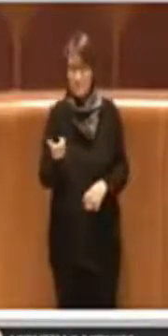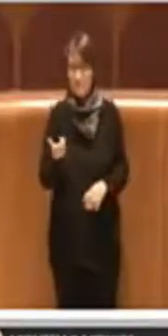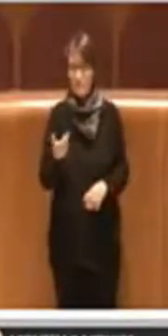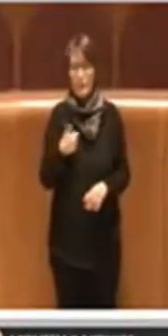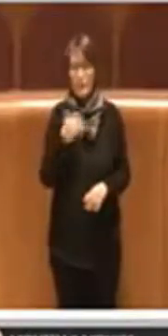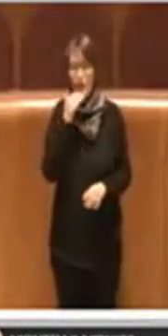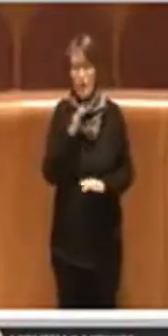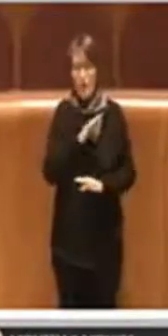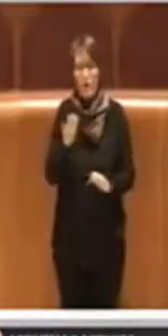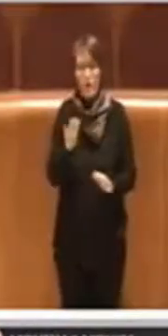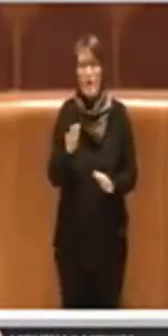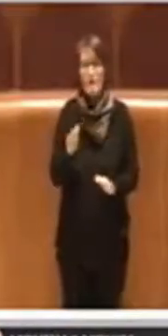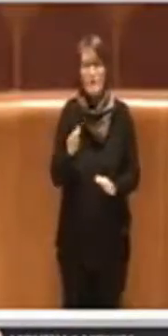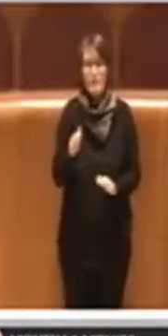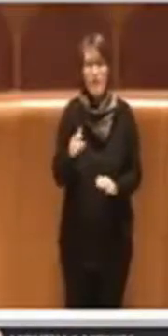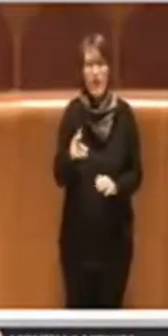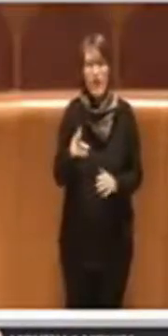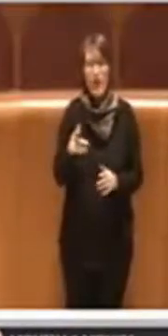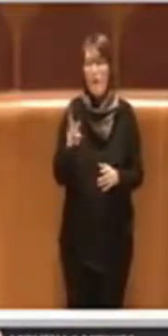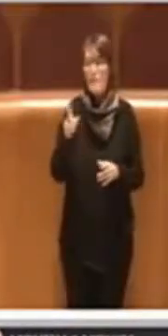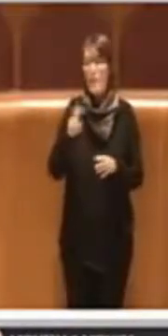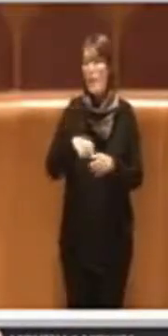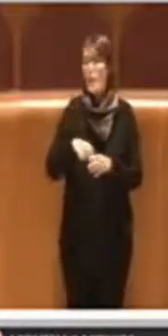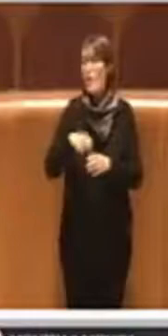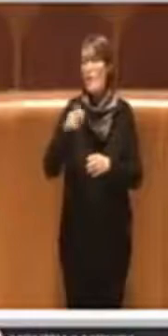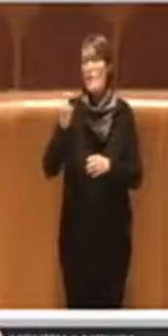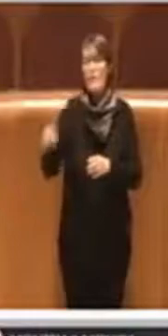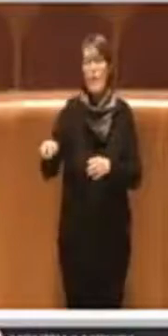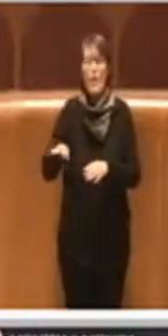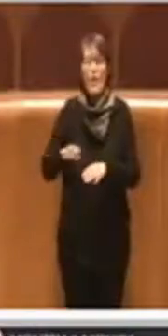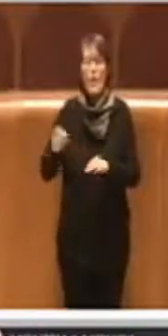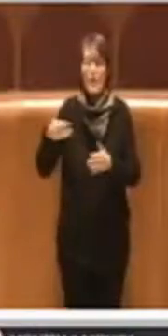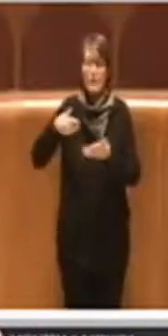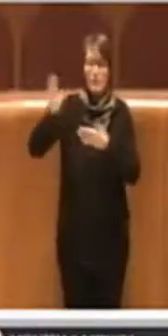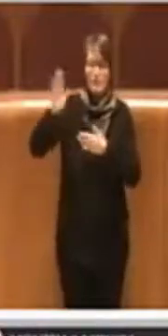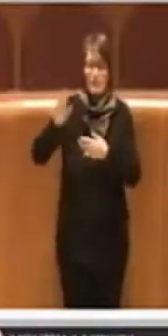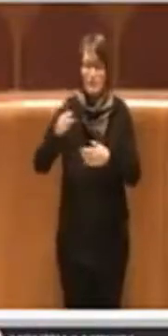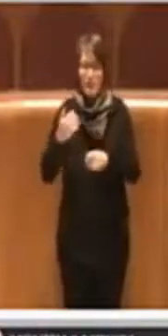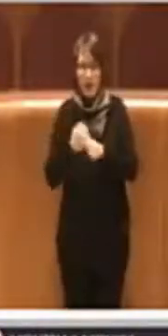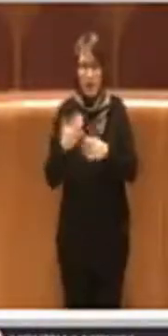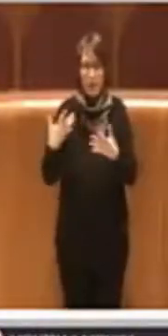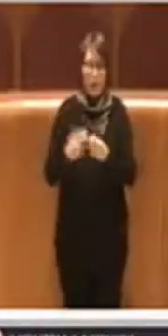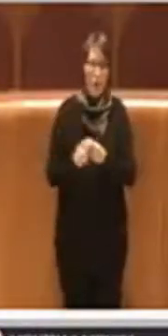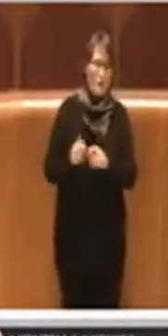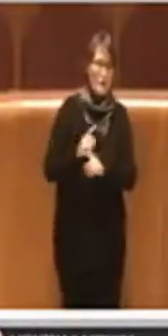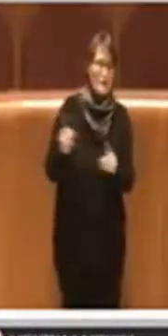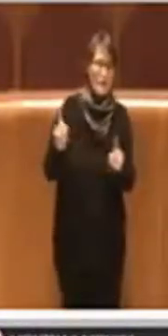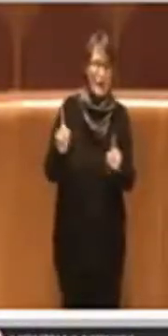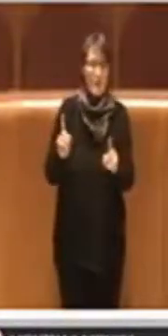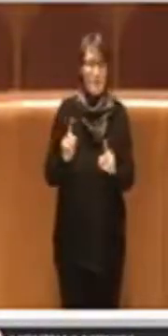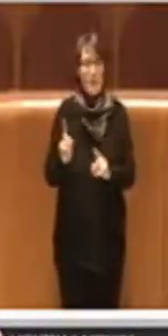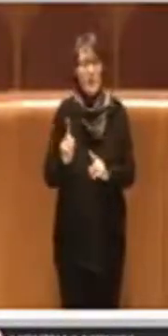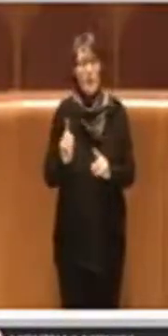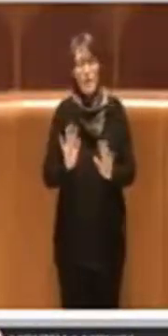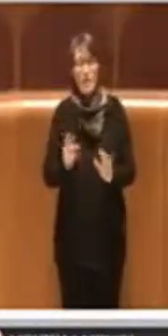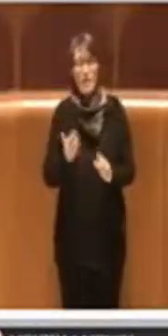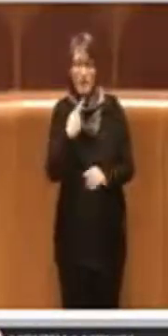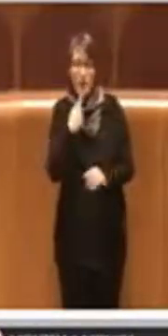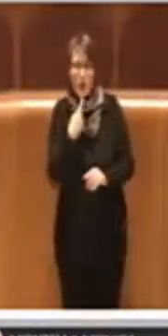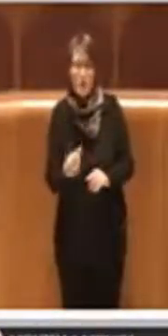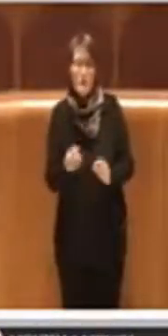non volevamo estromettere gli altri dal lavoro, ma mi preme precisare che è un